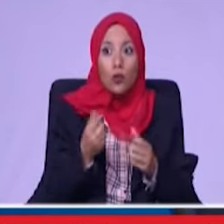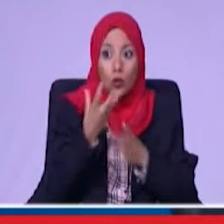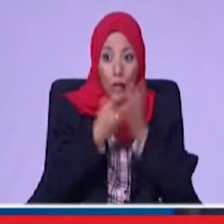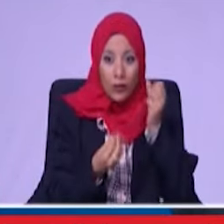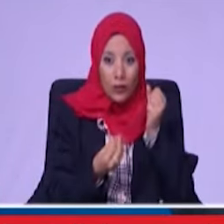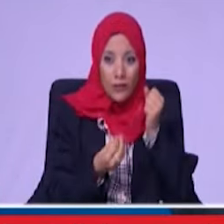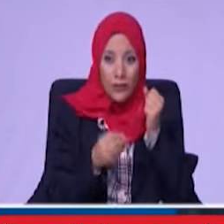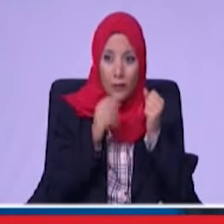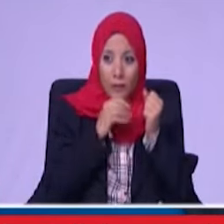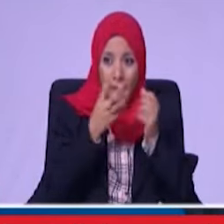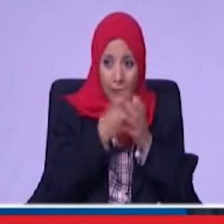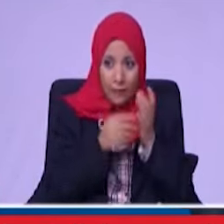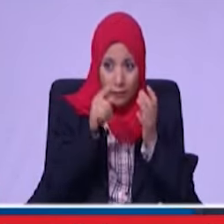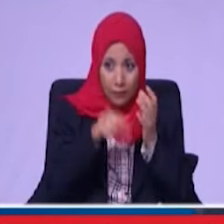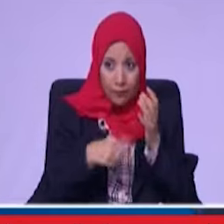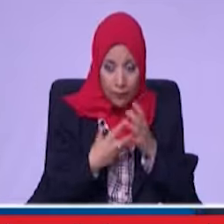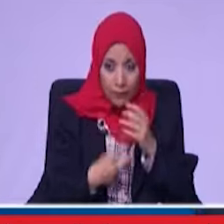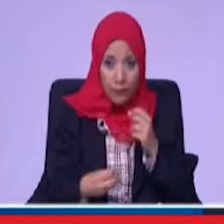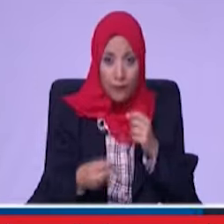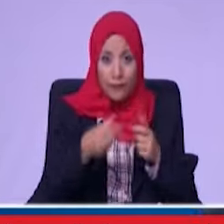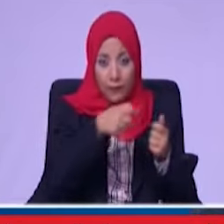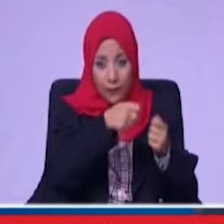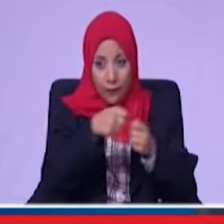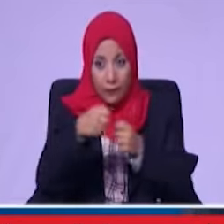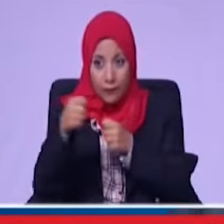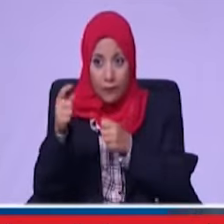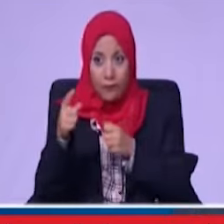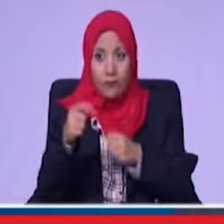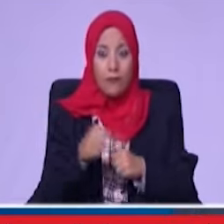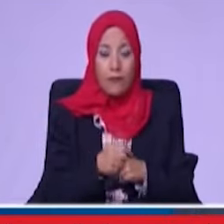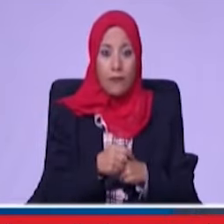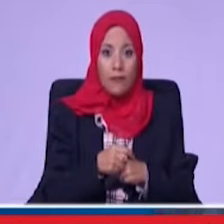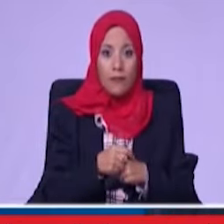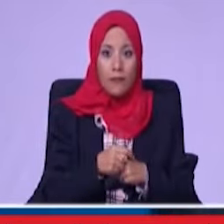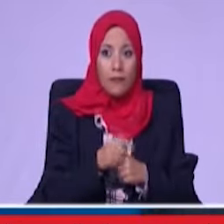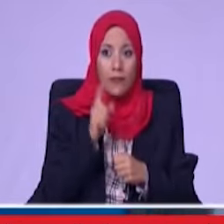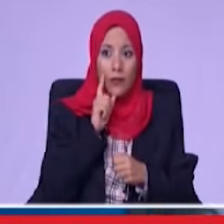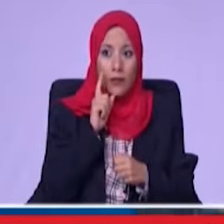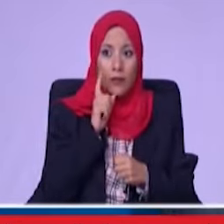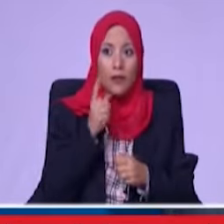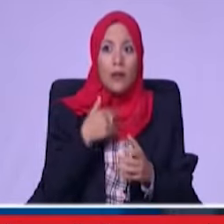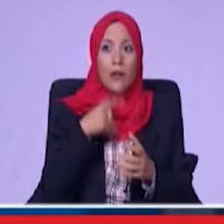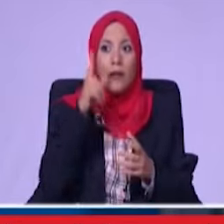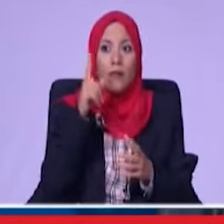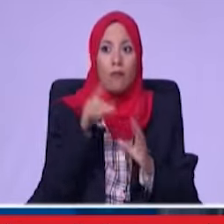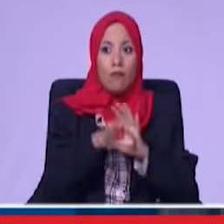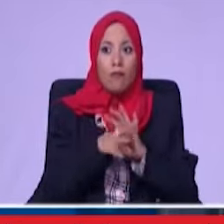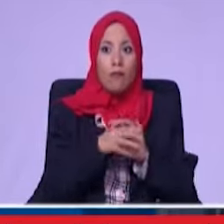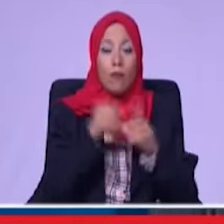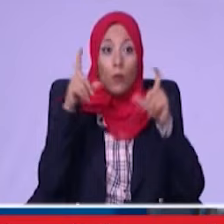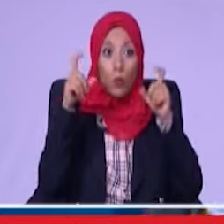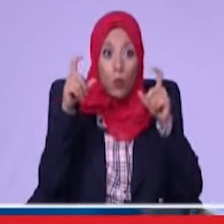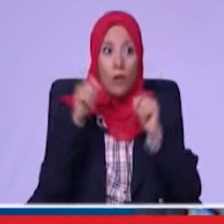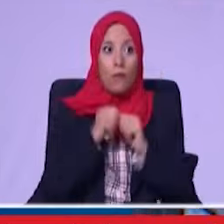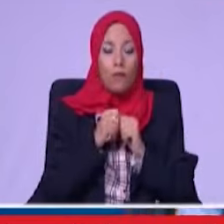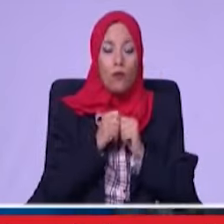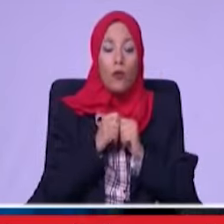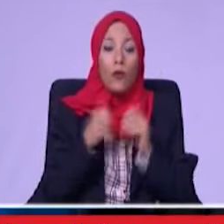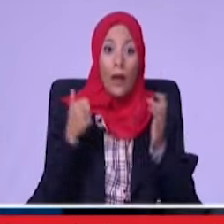لا يجر أمه بسريره إلى الجنة إذا احتسبته. يعني تخيل حضرتك كده كأنها صورة يوم